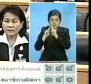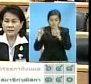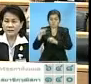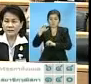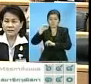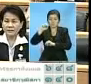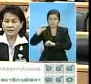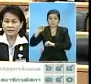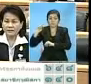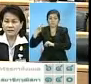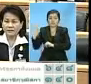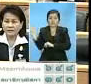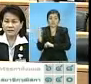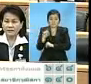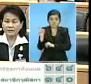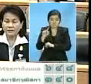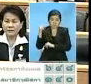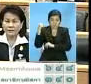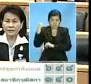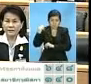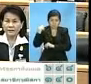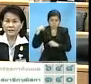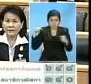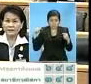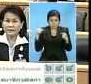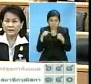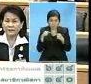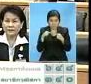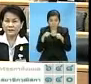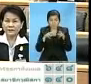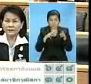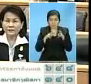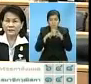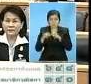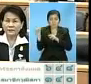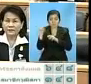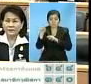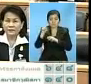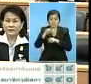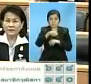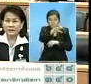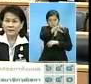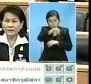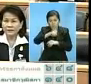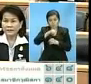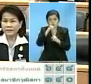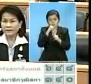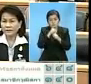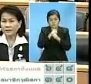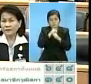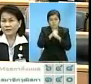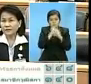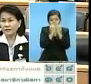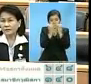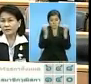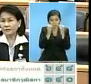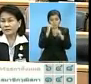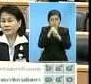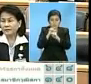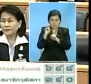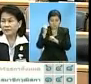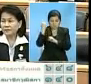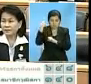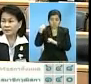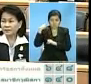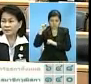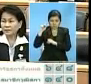าสให้นำเอาส่วนที่ดีของรัฐธรรมนูญแต่ฉบับมาใช้ในการร่างรัฐธรรมนูญฉบับใหม่อันนี้จะเห็นเลยฮะประโยชน์มหาศาล